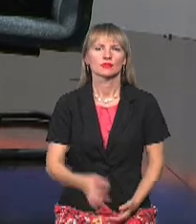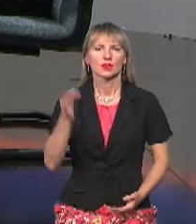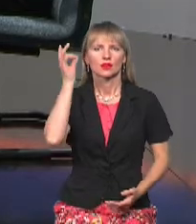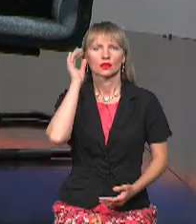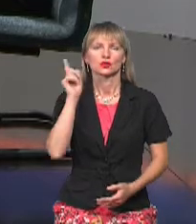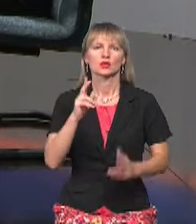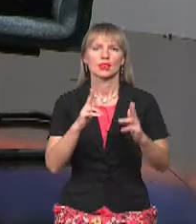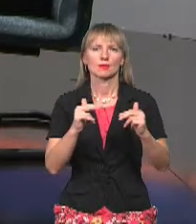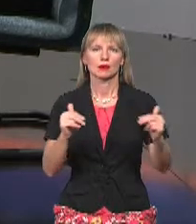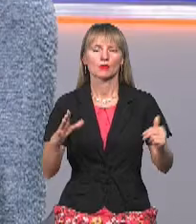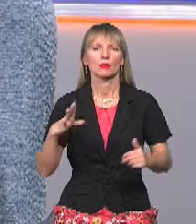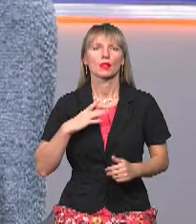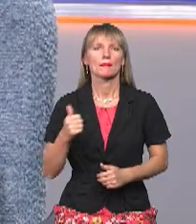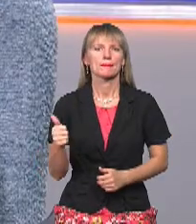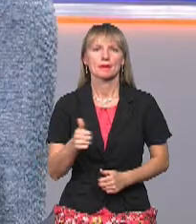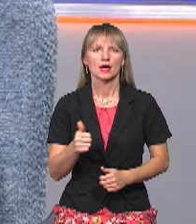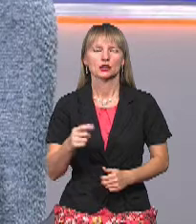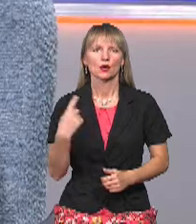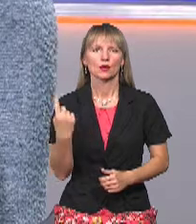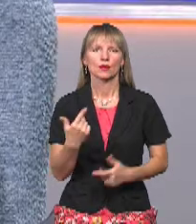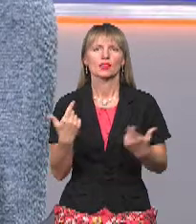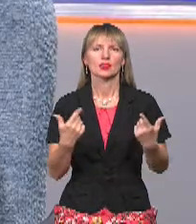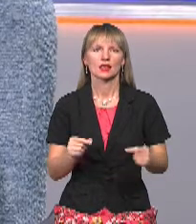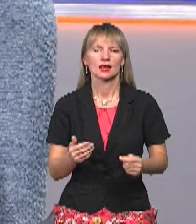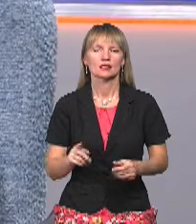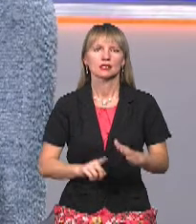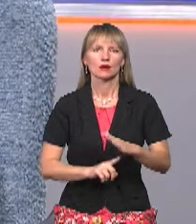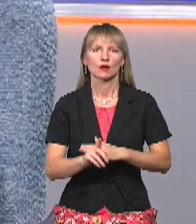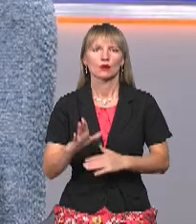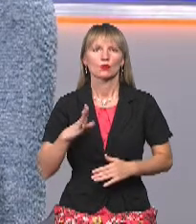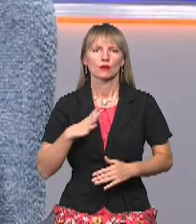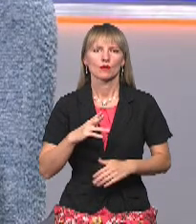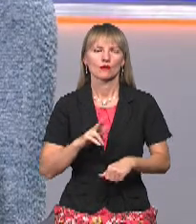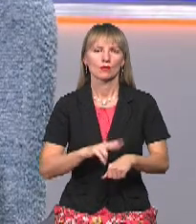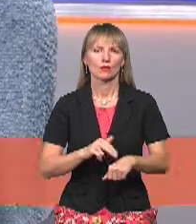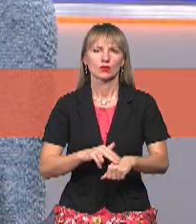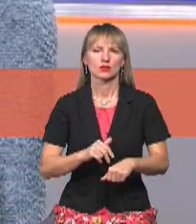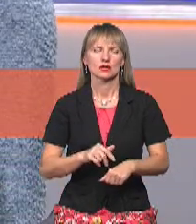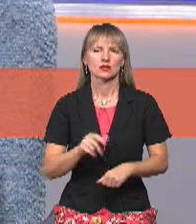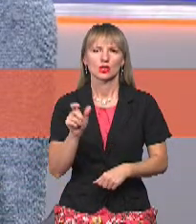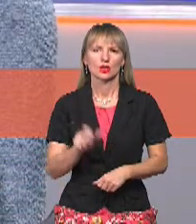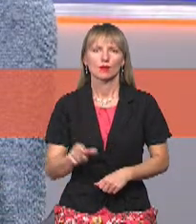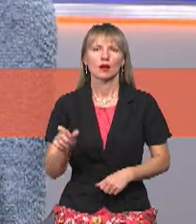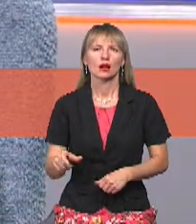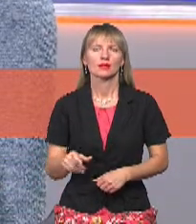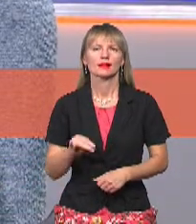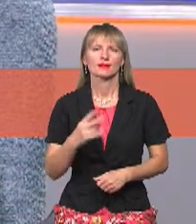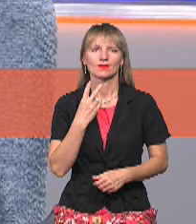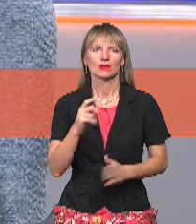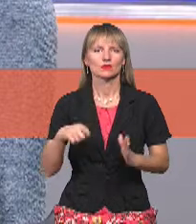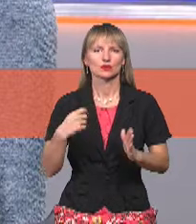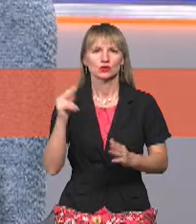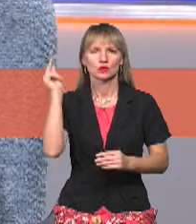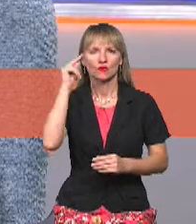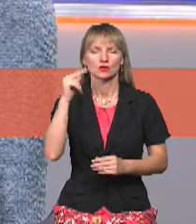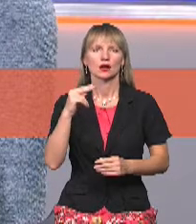Нагадуємо, що Дніпропетровщина була першою областю, де запроваджений був проєкт «Поліцейський офіцер громади». І, як ми вже бачили у сюжеті,